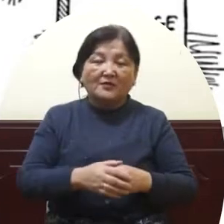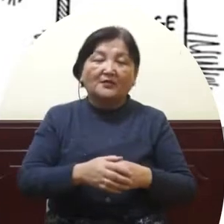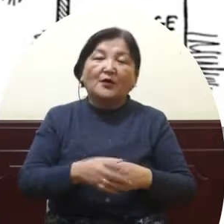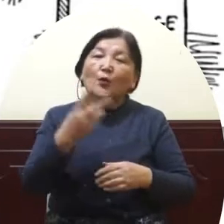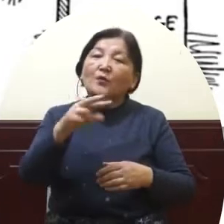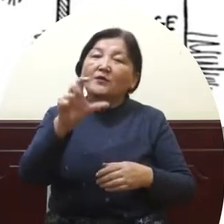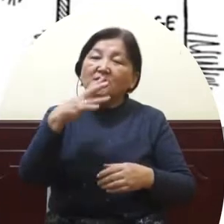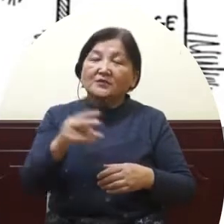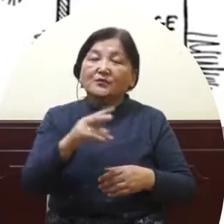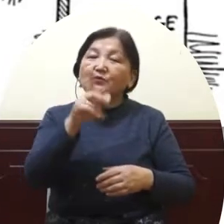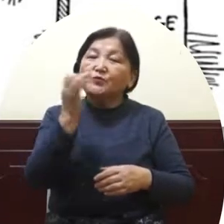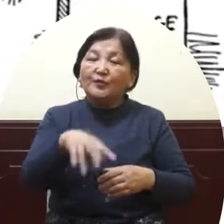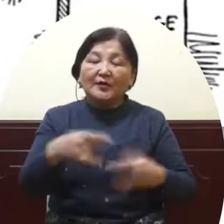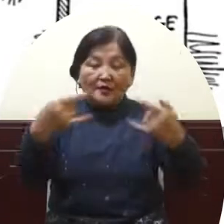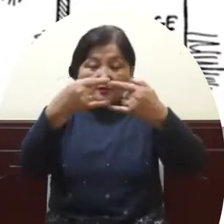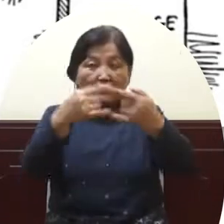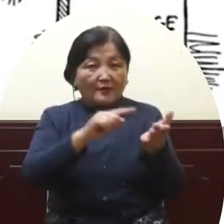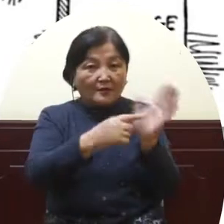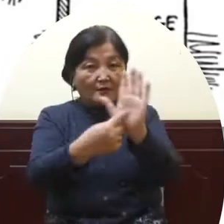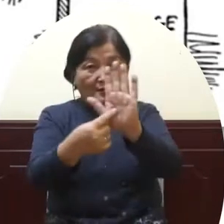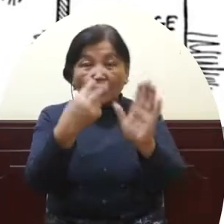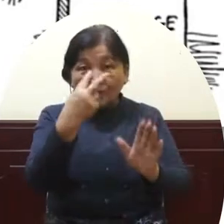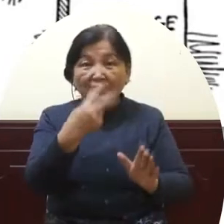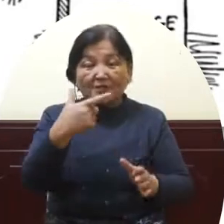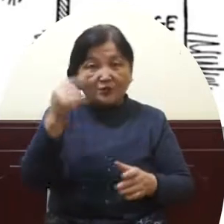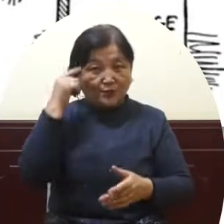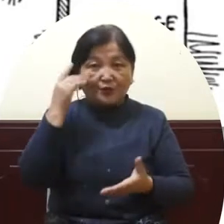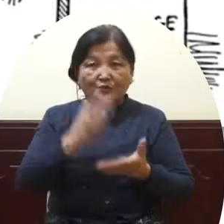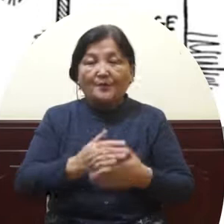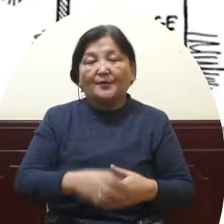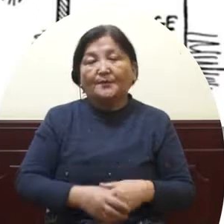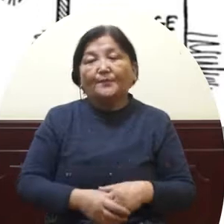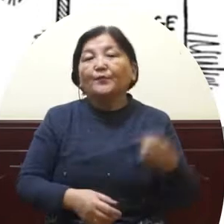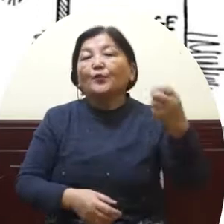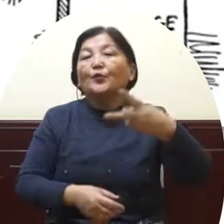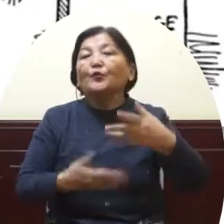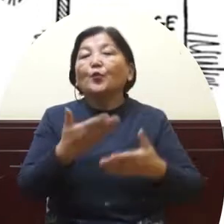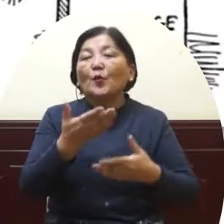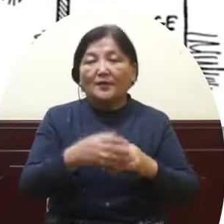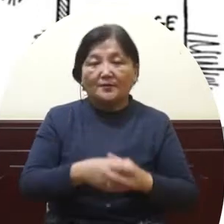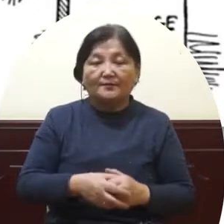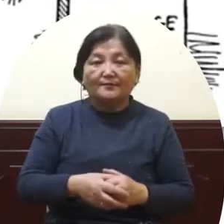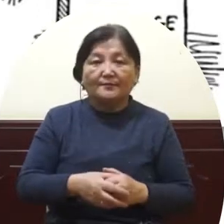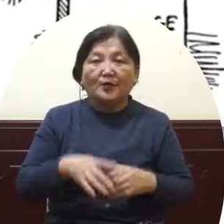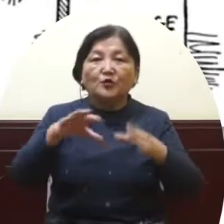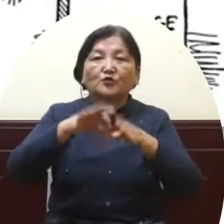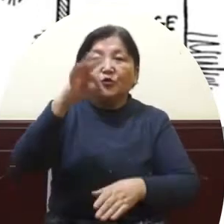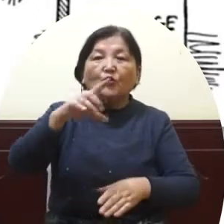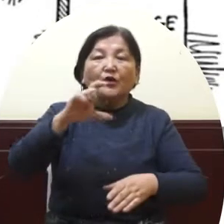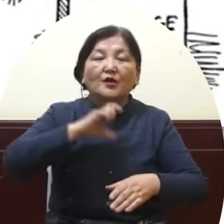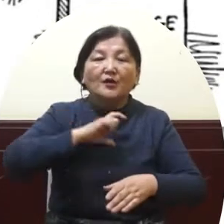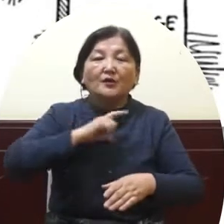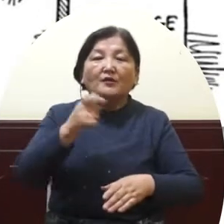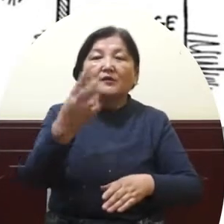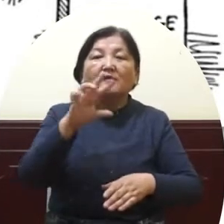хоёрхон слайдыг зарцуулах ёстой гэж бодсон учраас та бүхэн танилцуулж байна. Хоёрдугаарт энэ ер нь сонгох эрх гэдэг албан ёсны терм